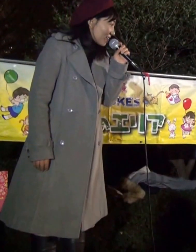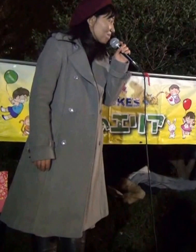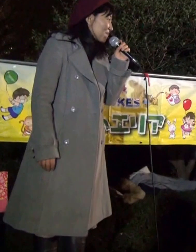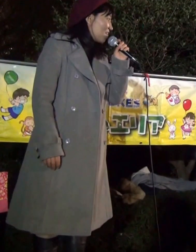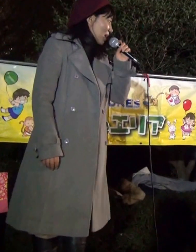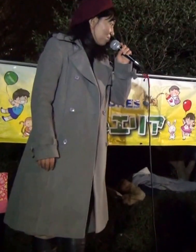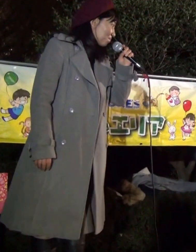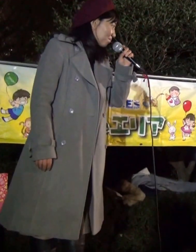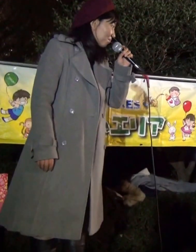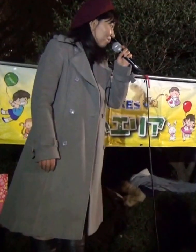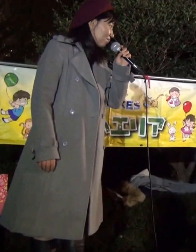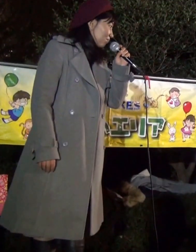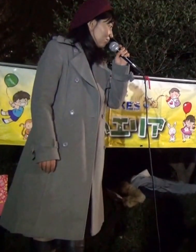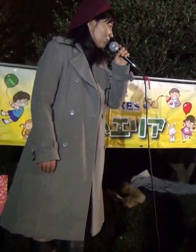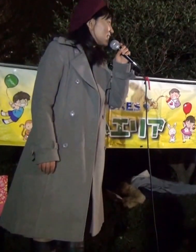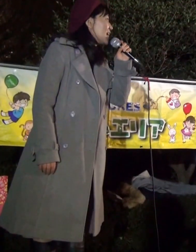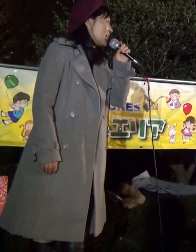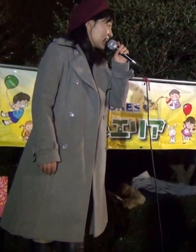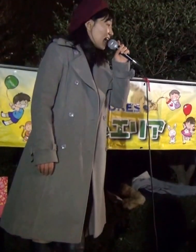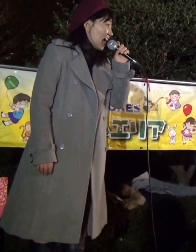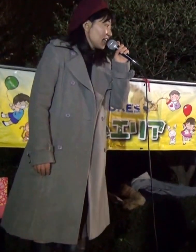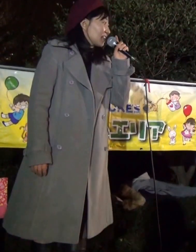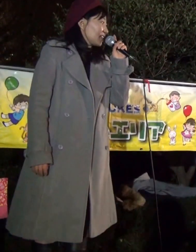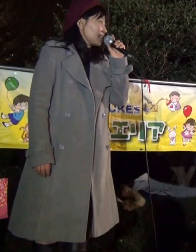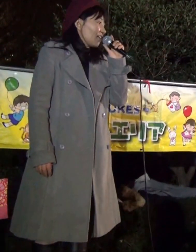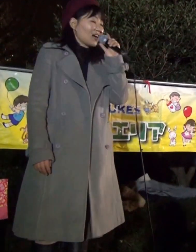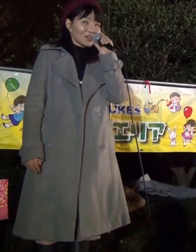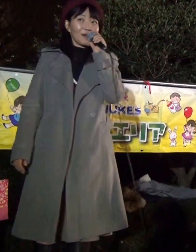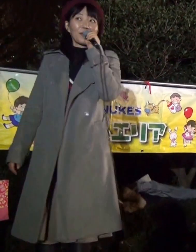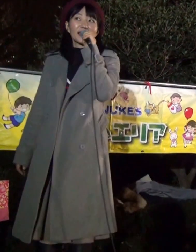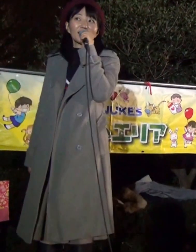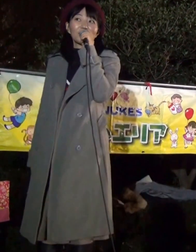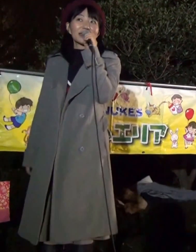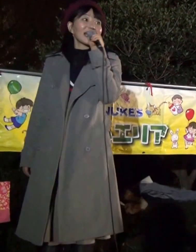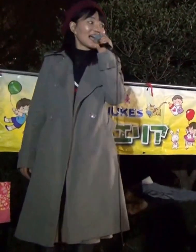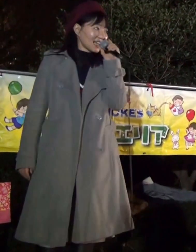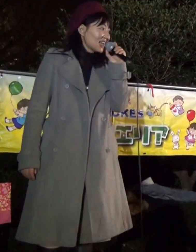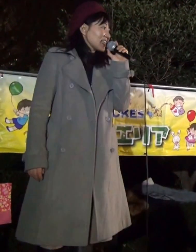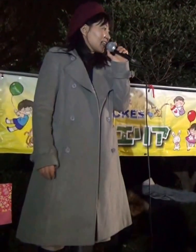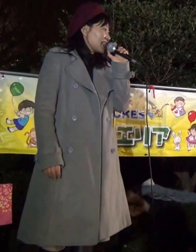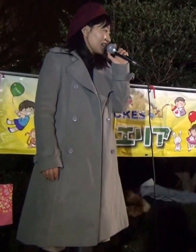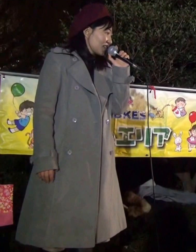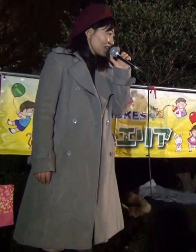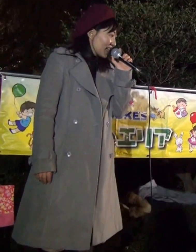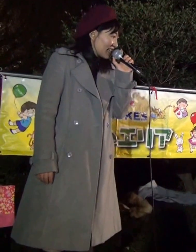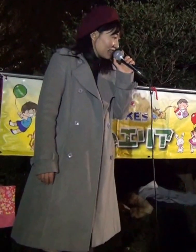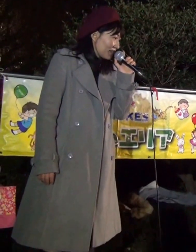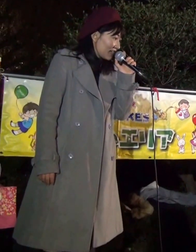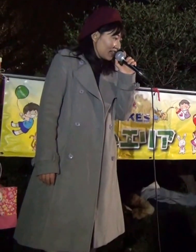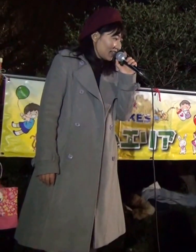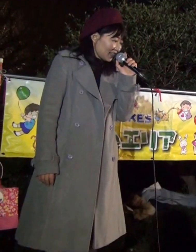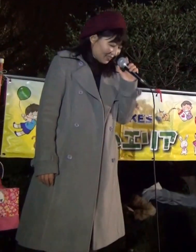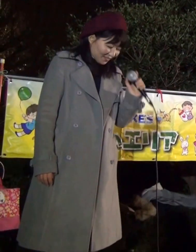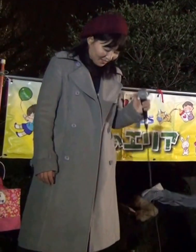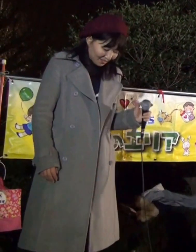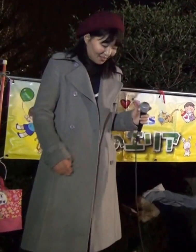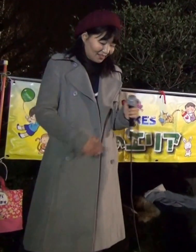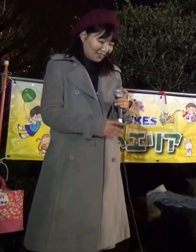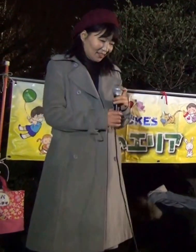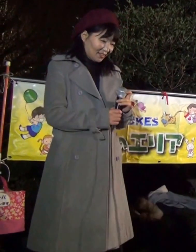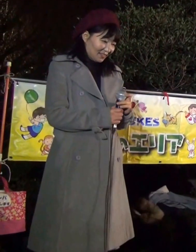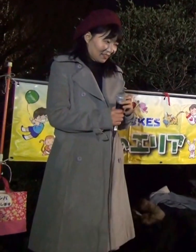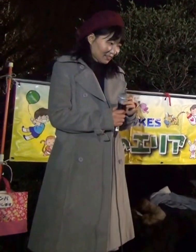はい、では 松平さん 、はいはい、ではトランペッターの松平明さんです。よろしくお願いします。